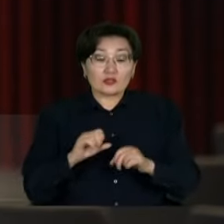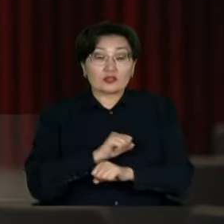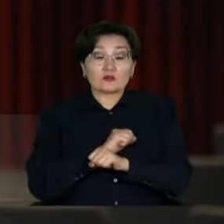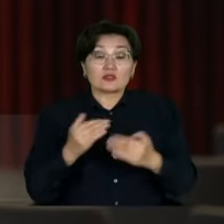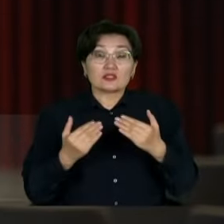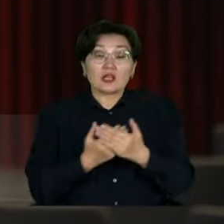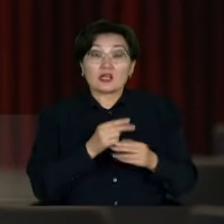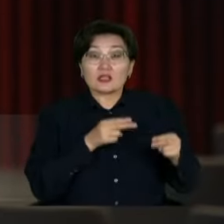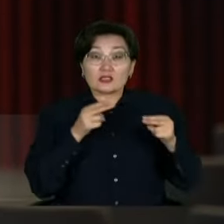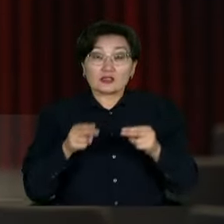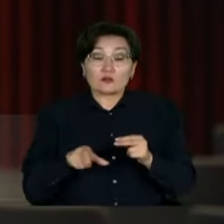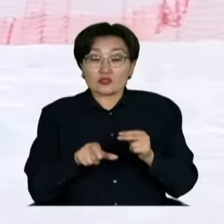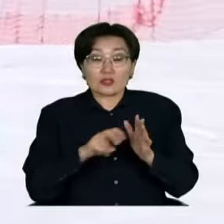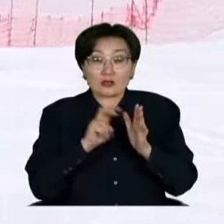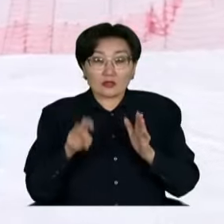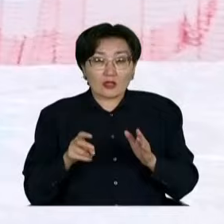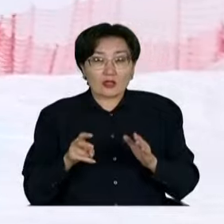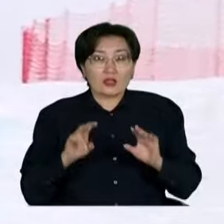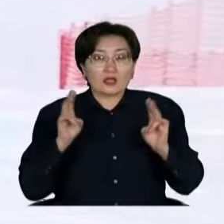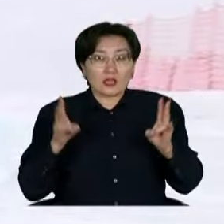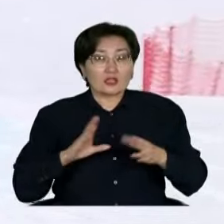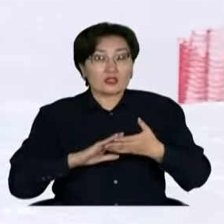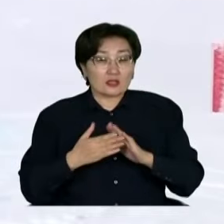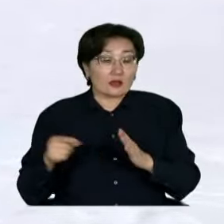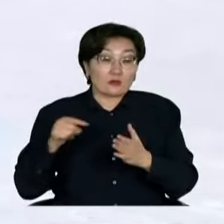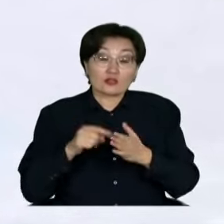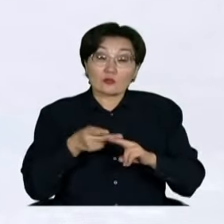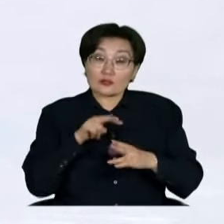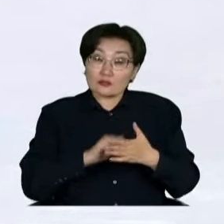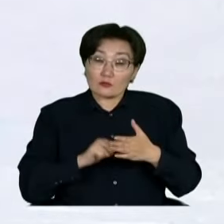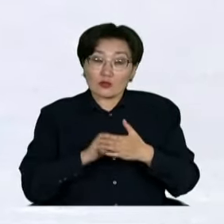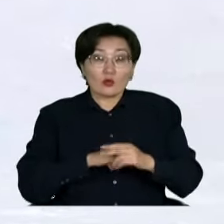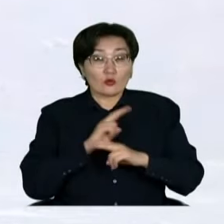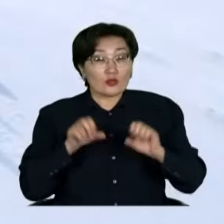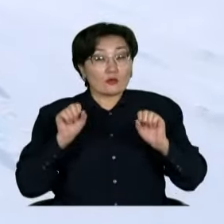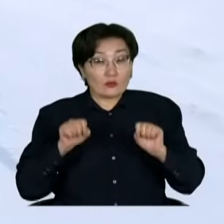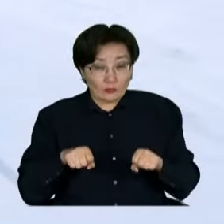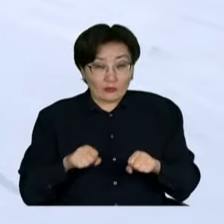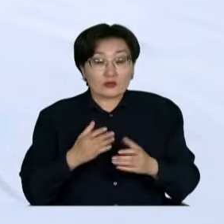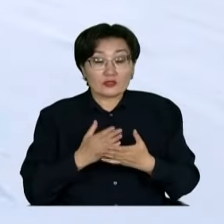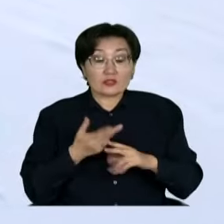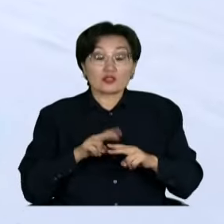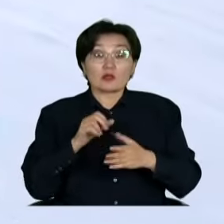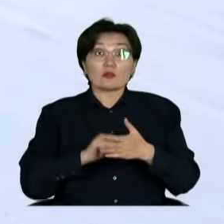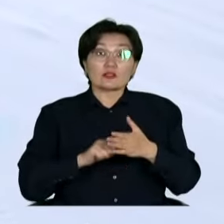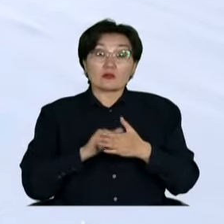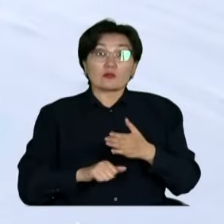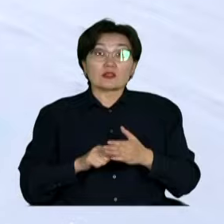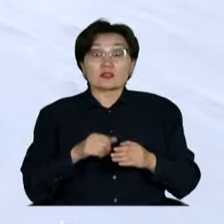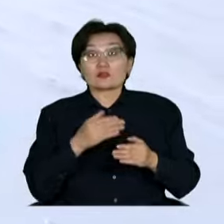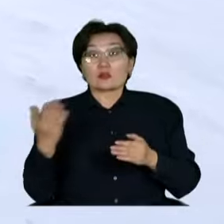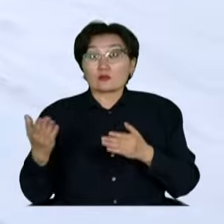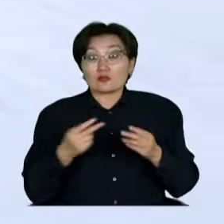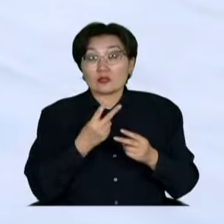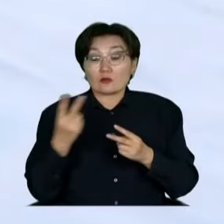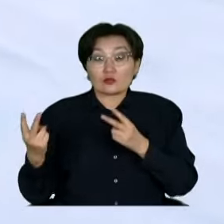жаңадан келгендер жолдан шығып кетіп қайғылы жайтқа орынып жатады. Соның салдарынан о дүниелік болып кеткендер де бар. Сол себепті жан жаққа қарап,